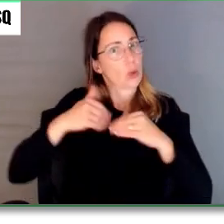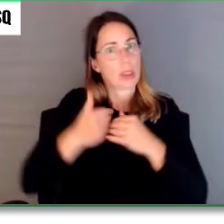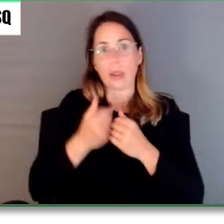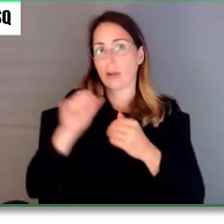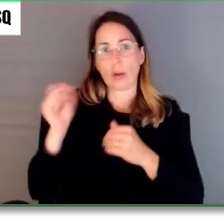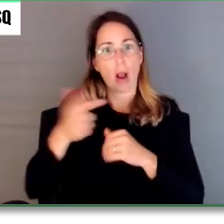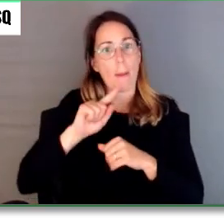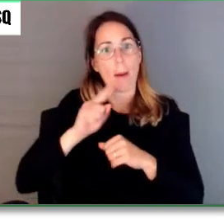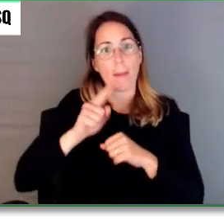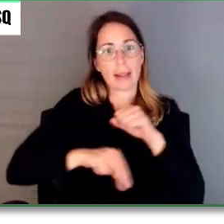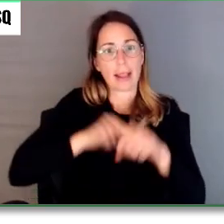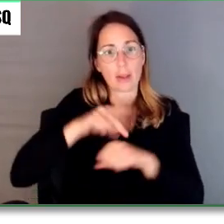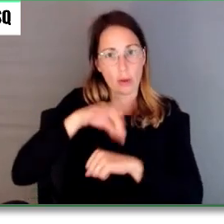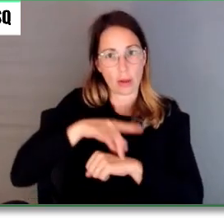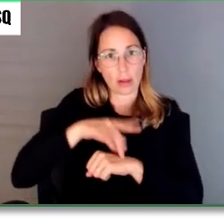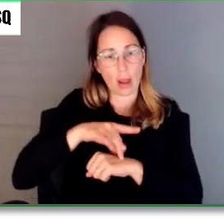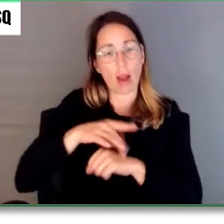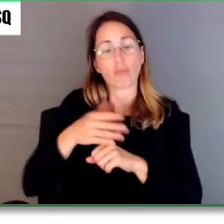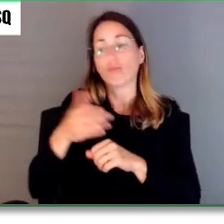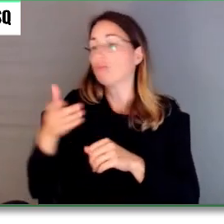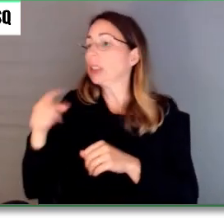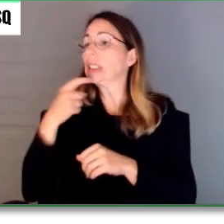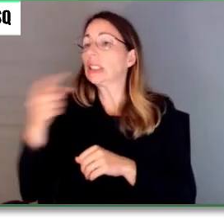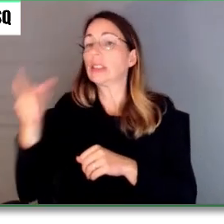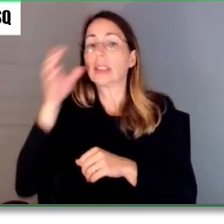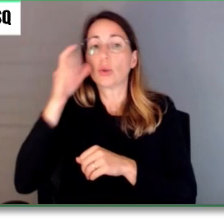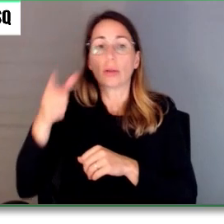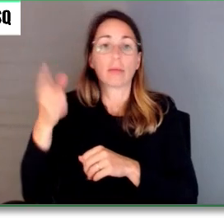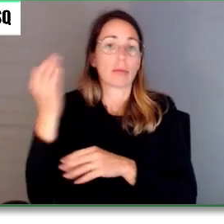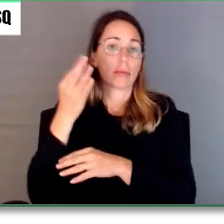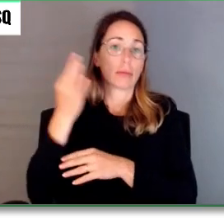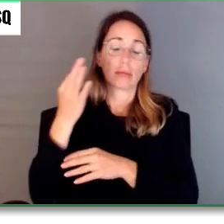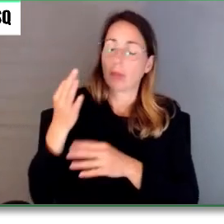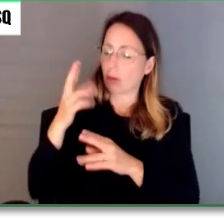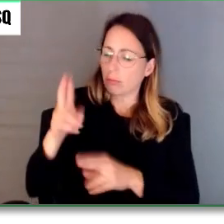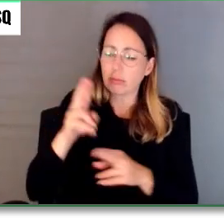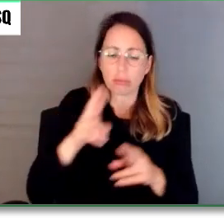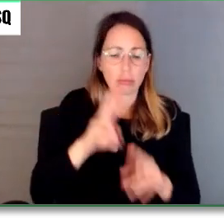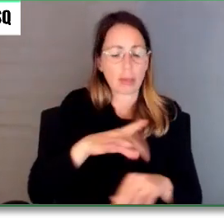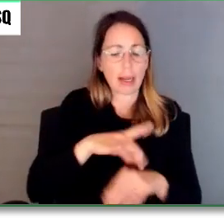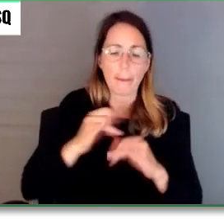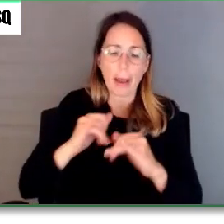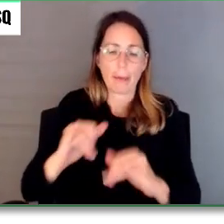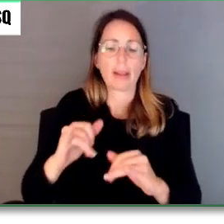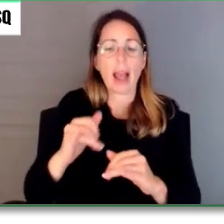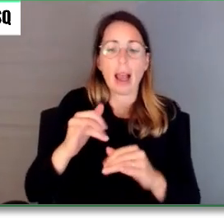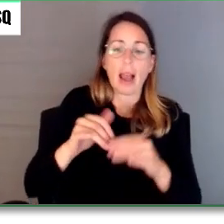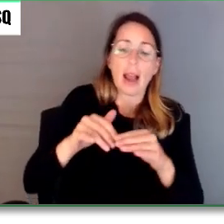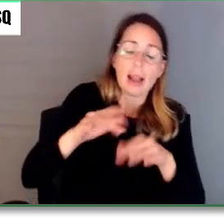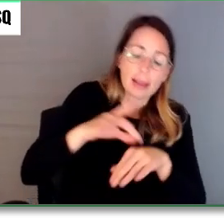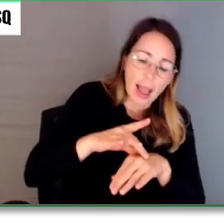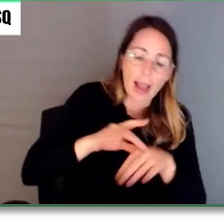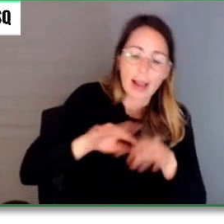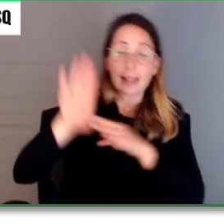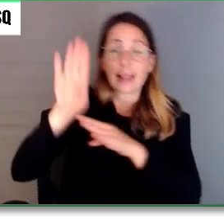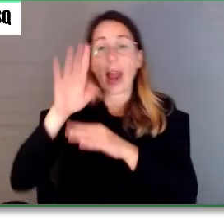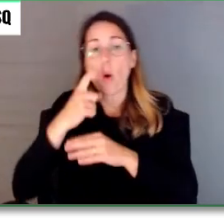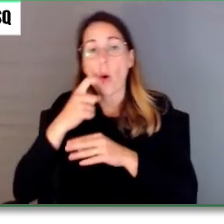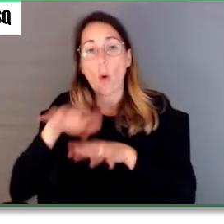présentations. Nous reconnaissons leur et votre lien permanent avec la terre, le ciel et l'eau, et nous rendons hommage aux années passées, présents et